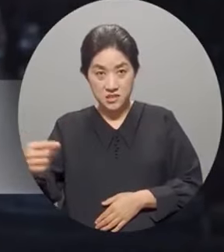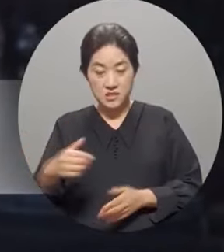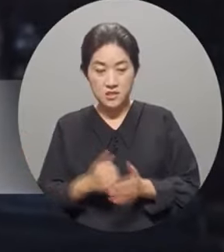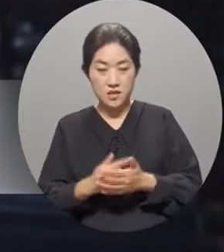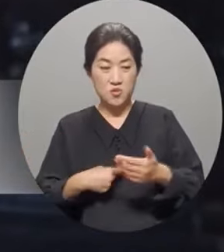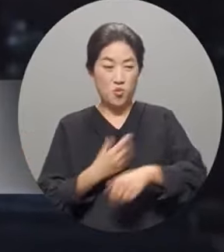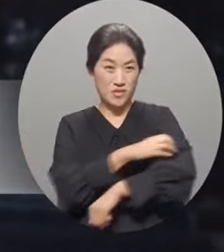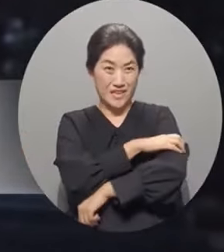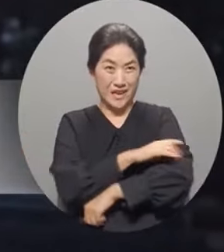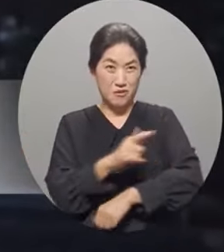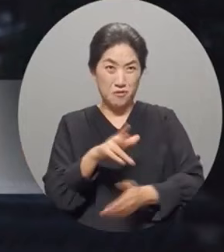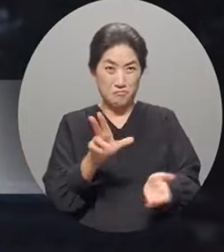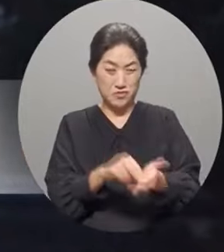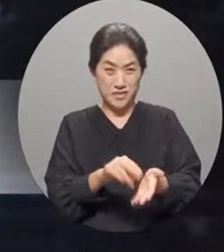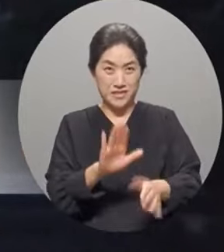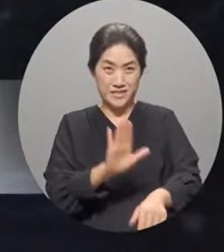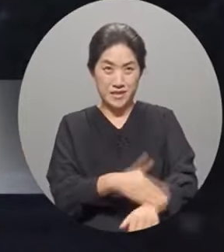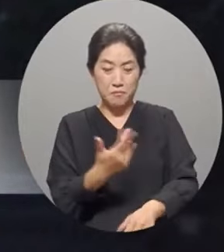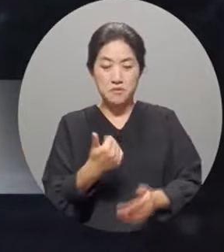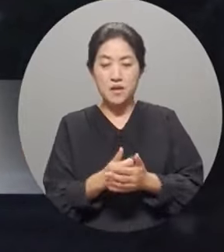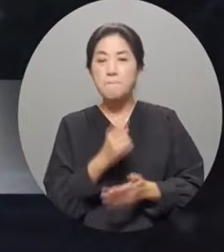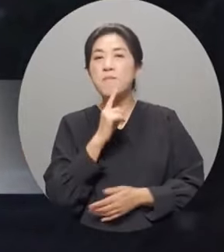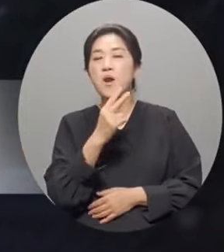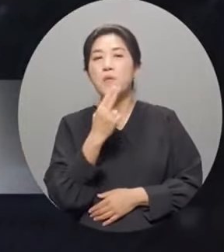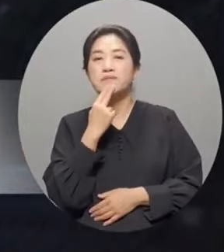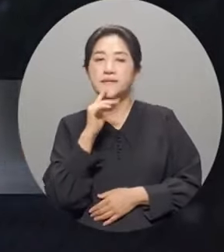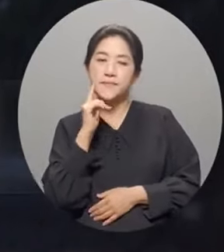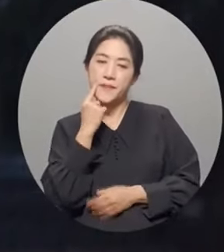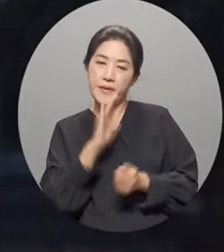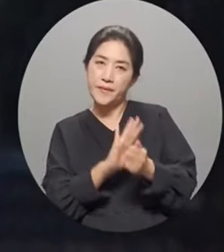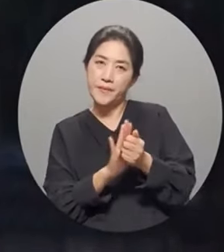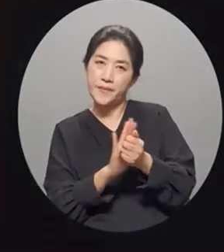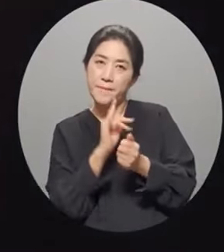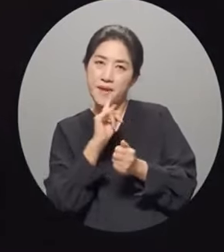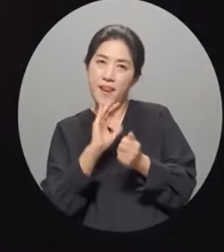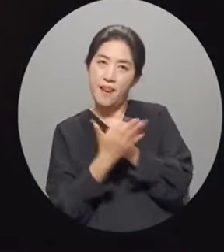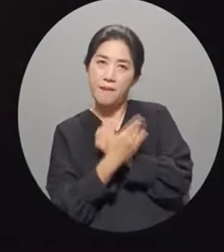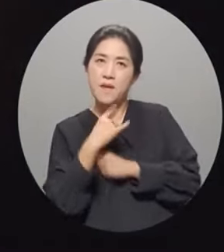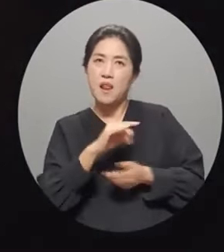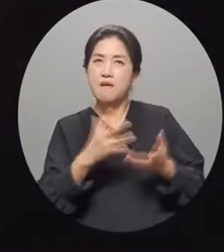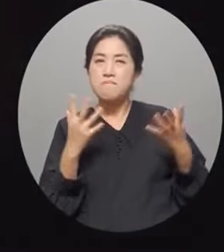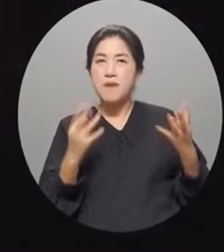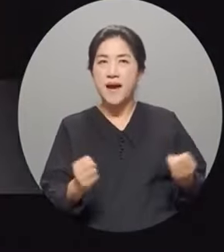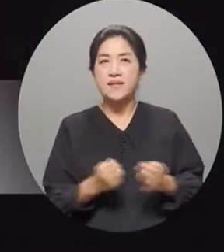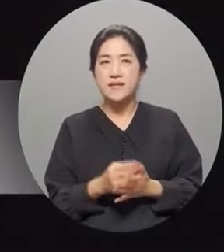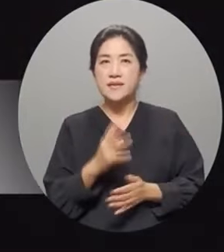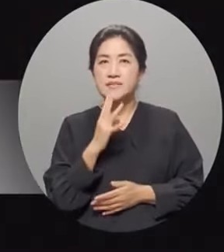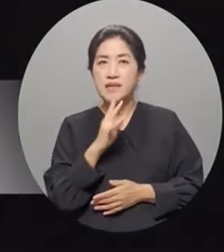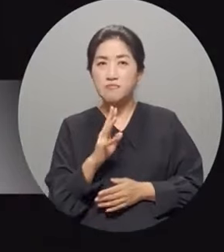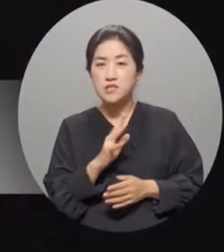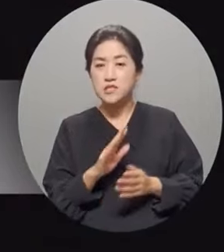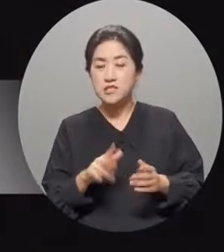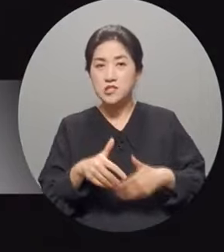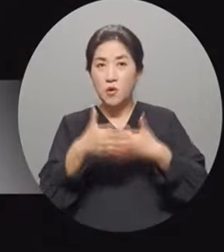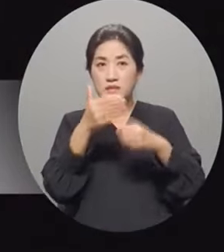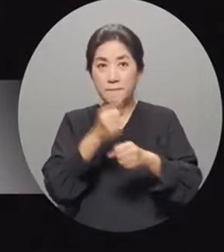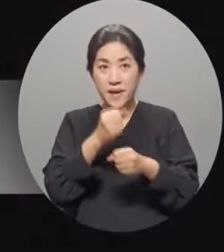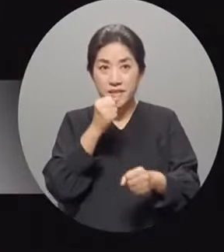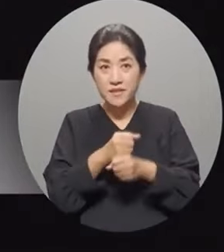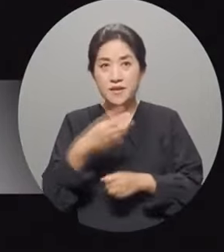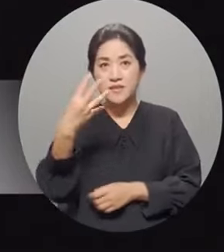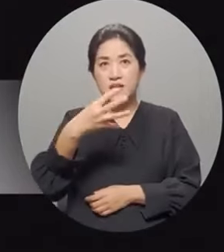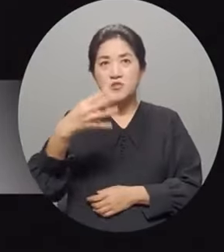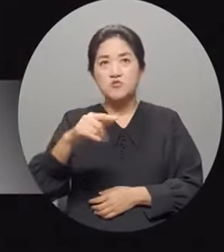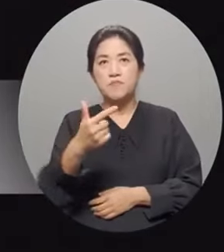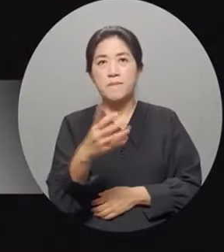과오에 대한 언급은 없이 이전 대통령을 미화하는 내용만 가득합니다. 4분기리 이 영상의 제작비는 4,600만